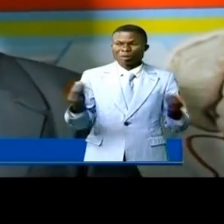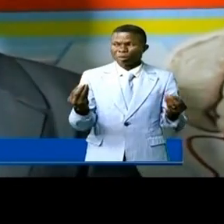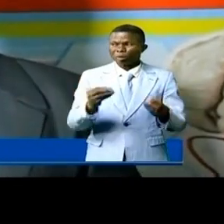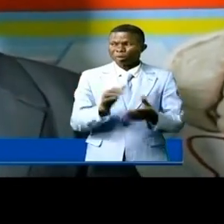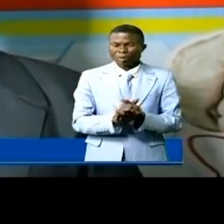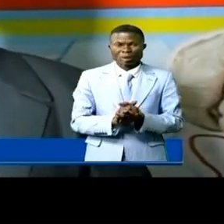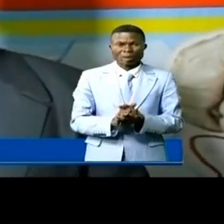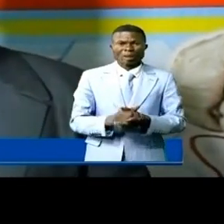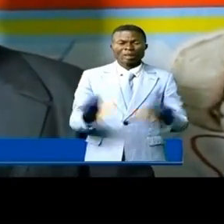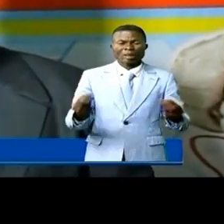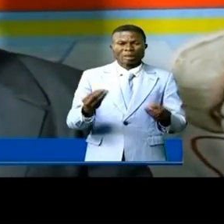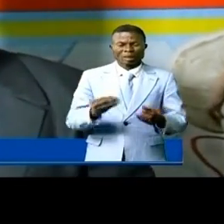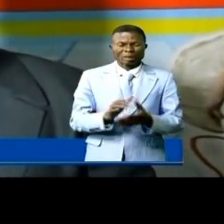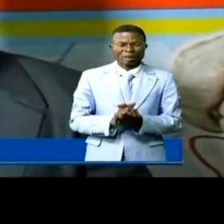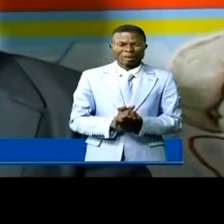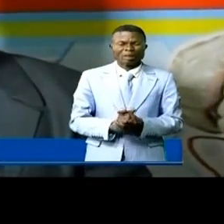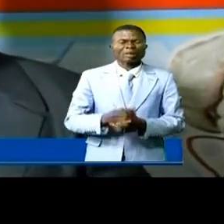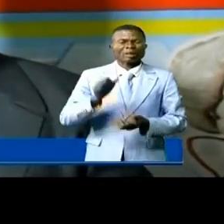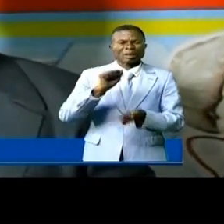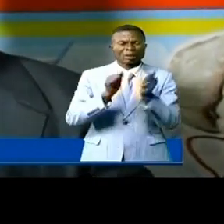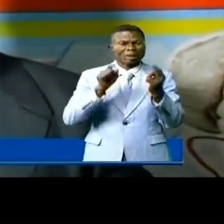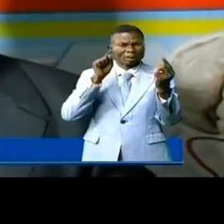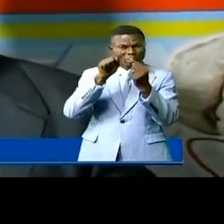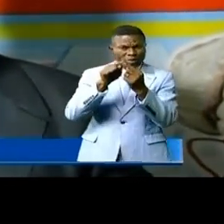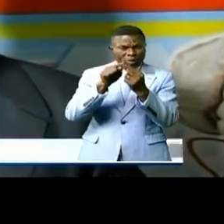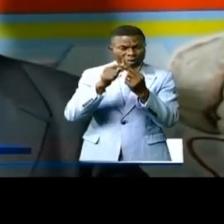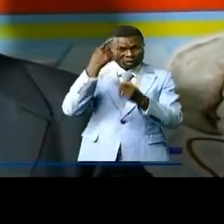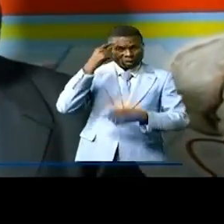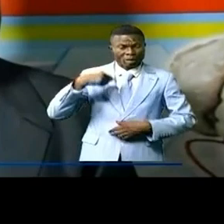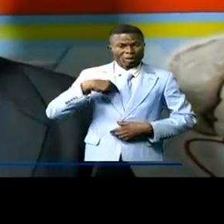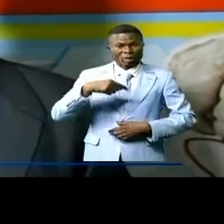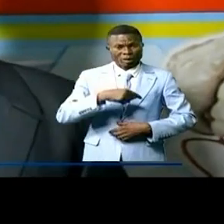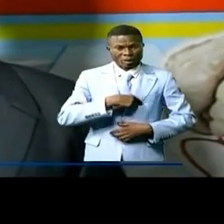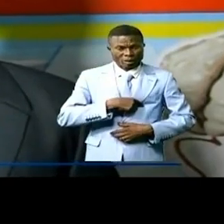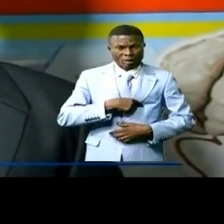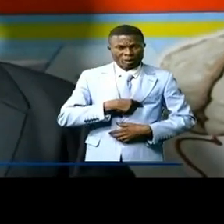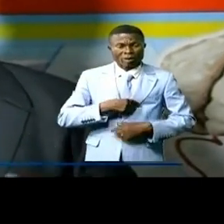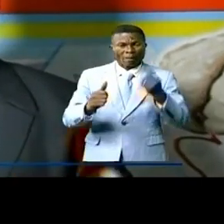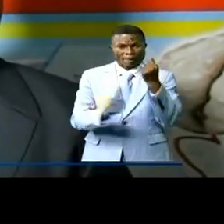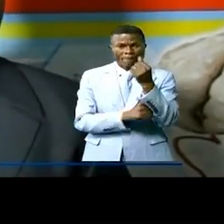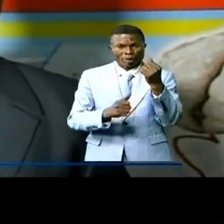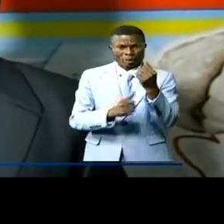de l'état avec les outils pour faire les gens